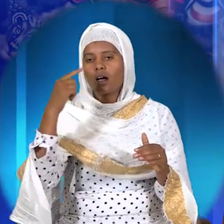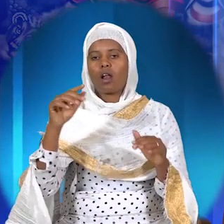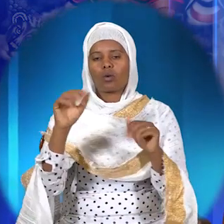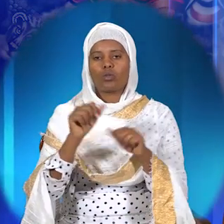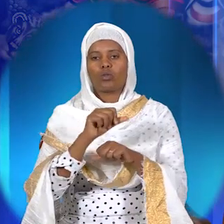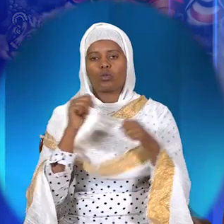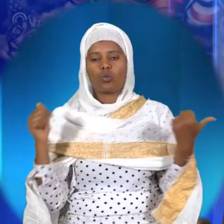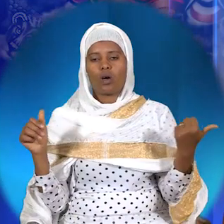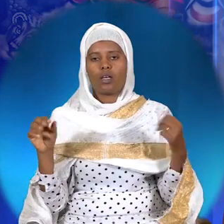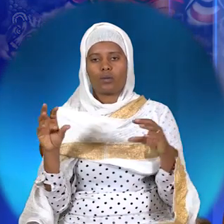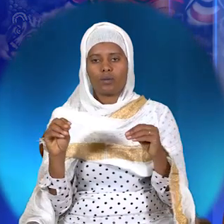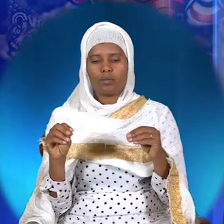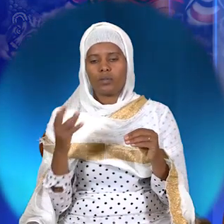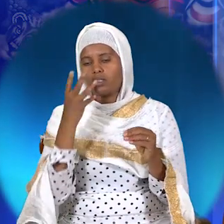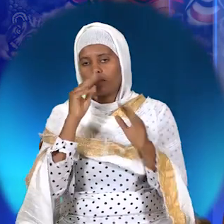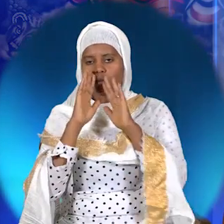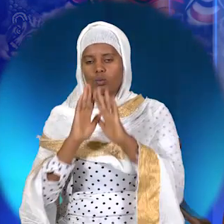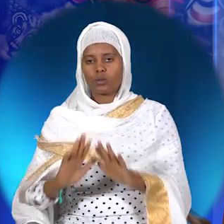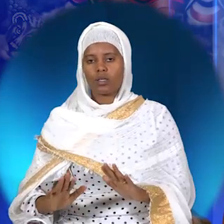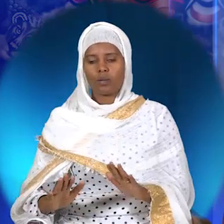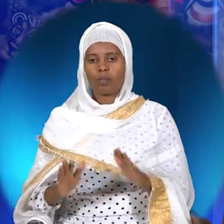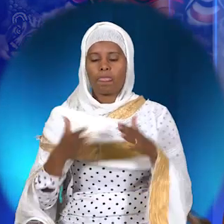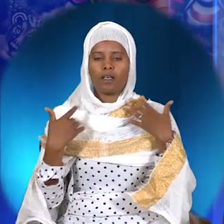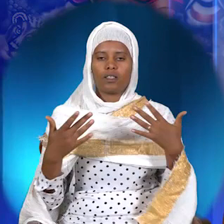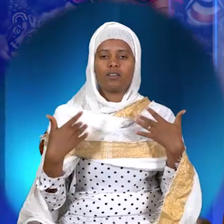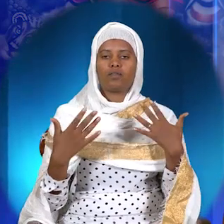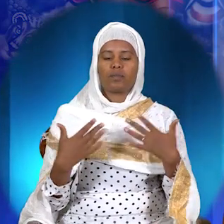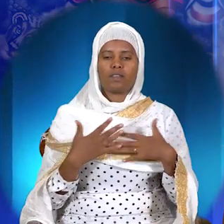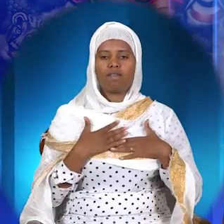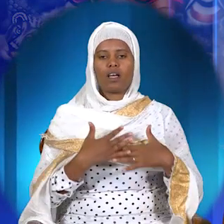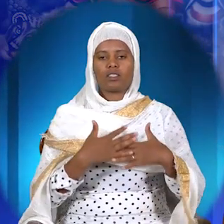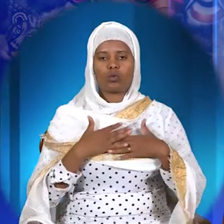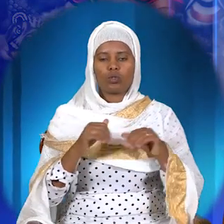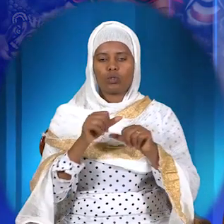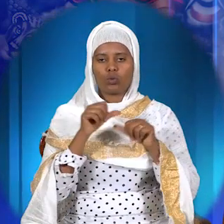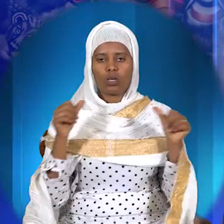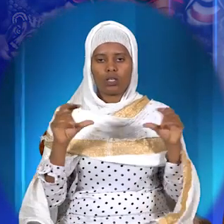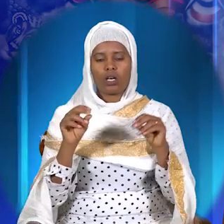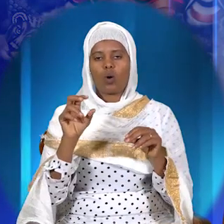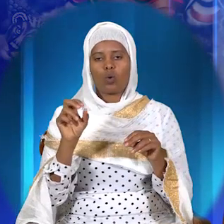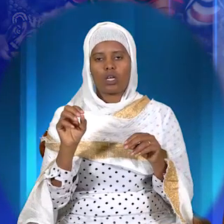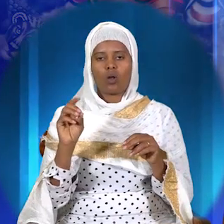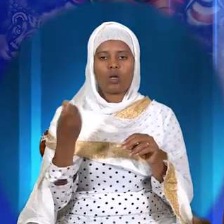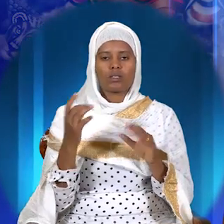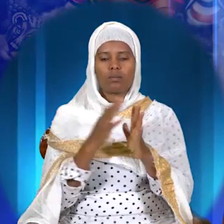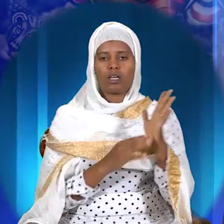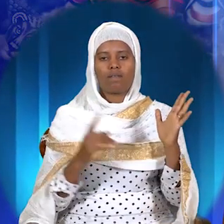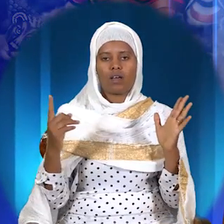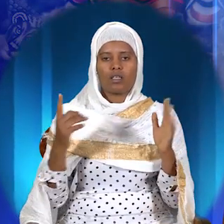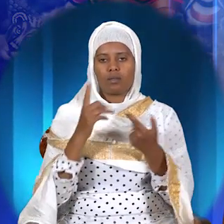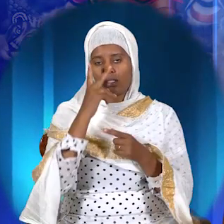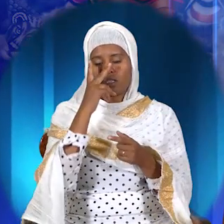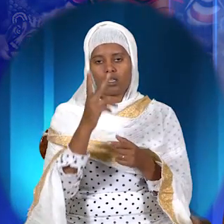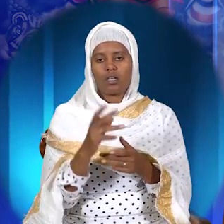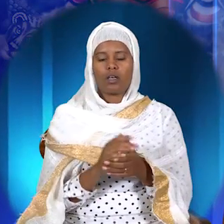ድማ ቃል ኮይኑ ዝፅዋዕ ዝምሰል ስለ ዝኾነ፣ መንፈስ ቅዱስ ድማ እስትንፋስ ኮይኑ ዝፅዋዕ ስለ ዝኾነ ኣብ ወንጀለ